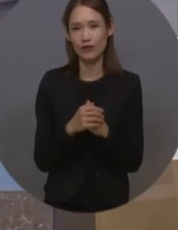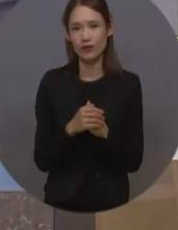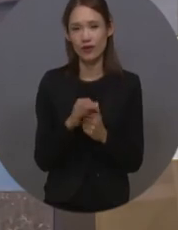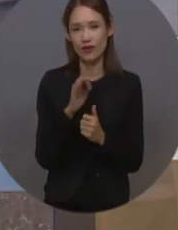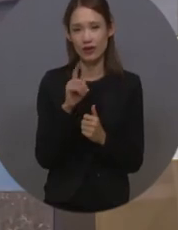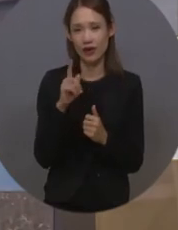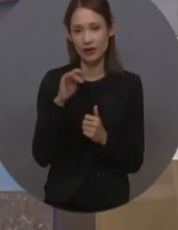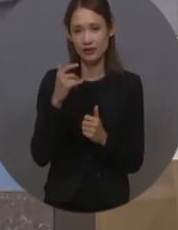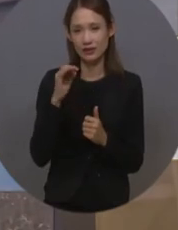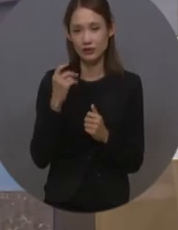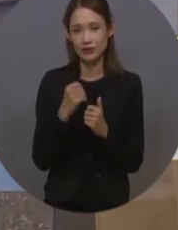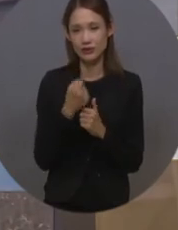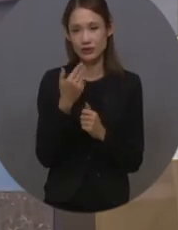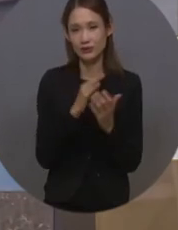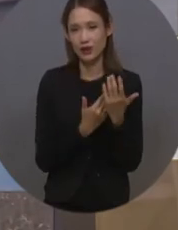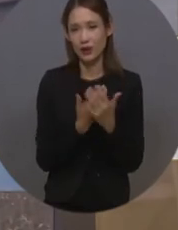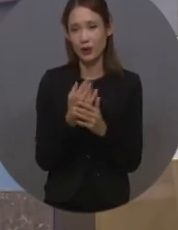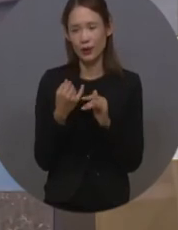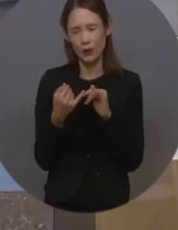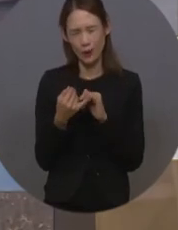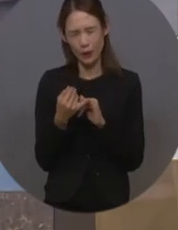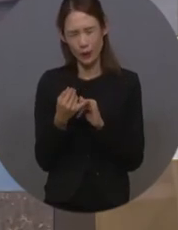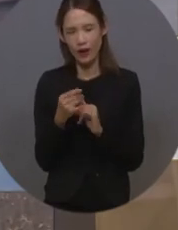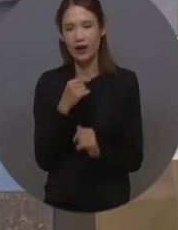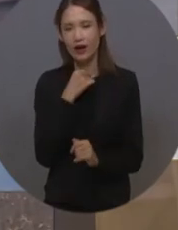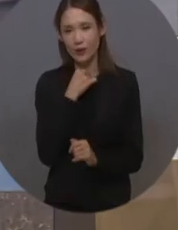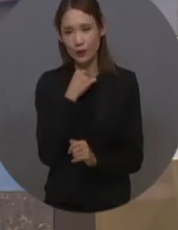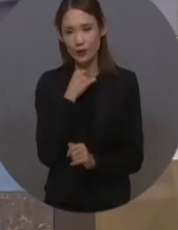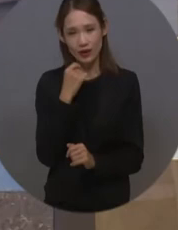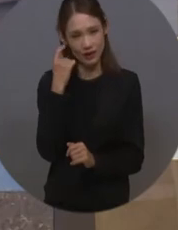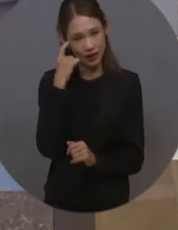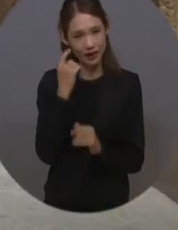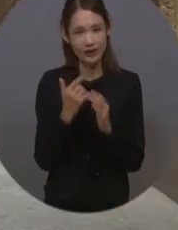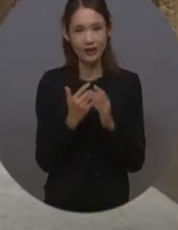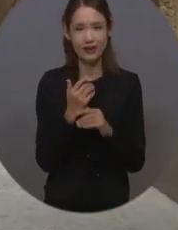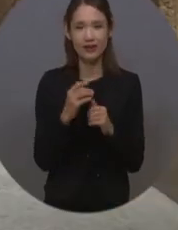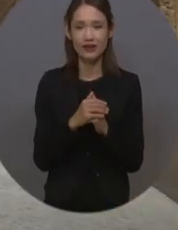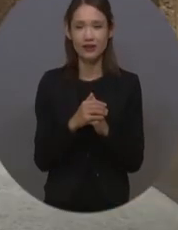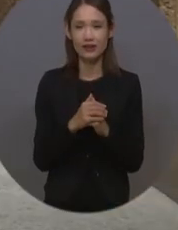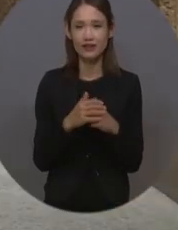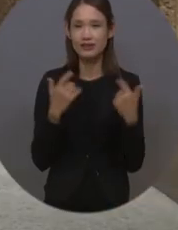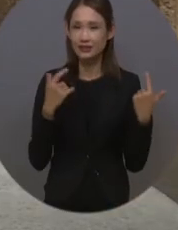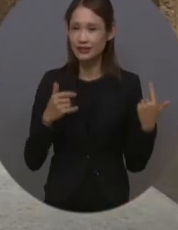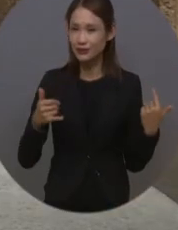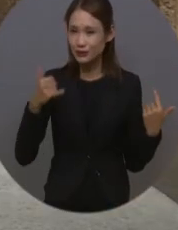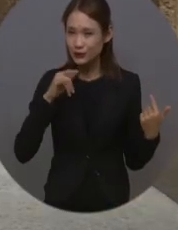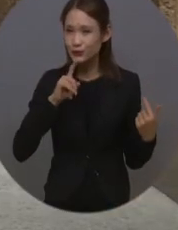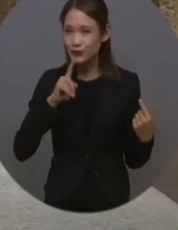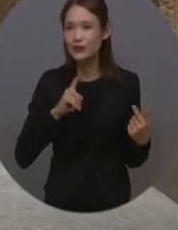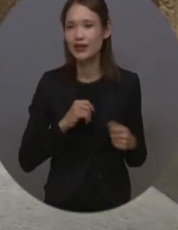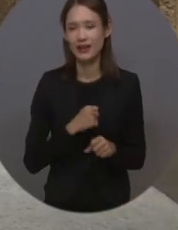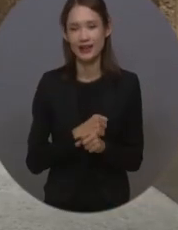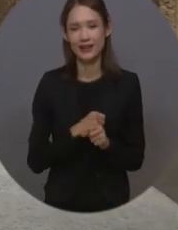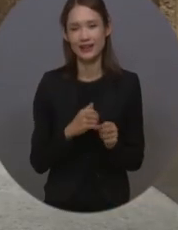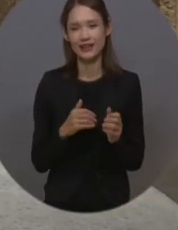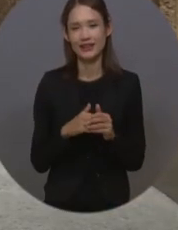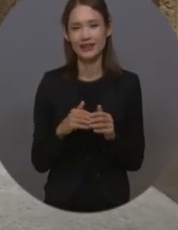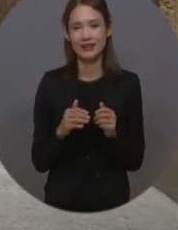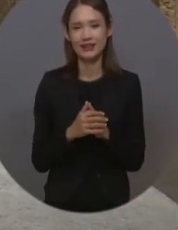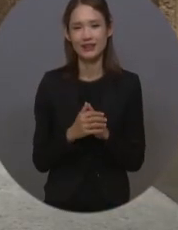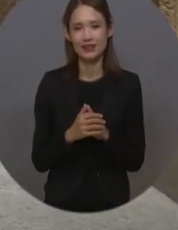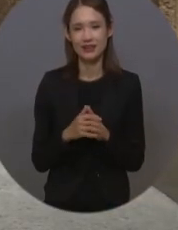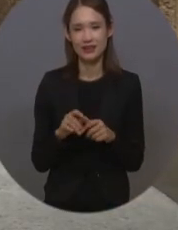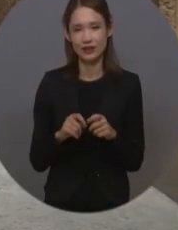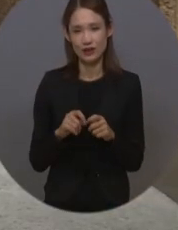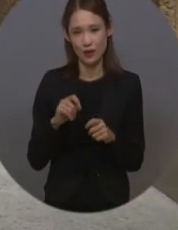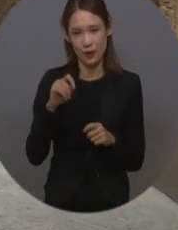아지오 신발을 꼭 신어보고 싶다는 생각도 들게 되네요. 네, 언제든지. 주문하십시오. 그러니까요.